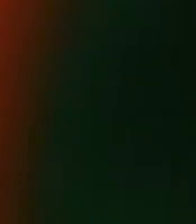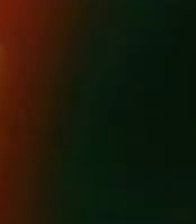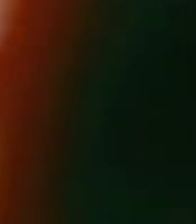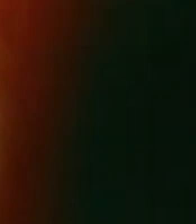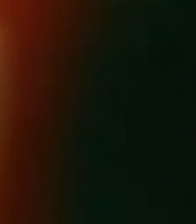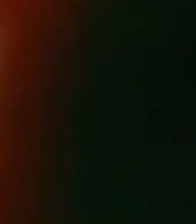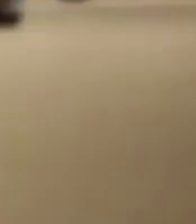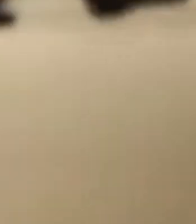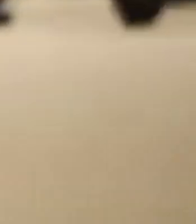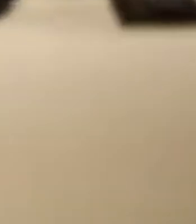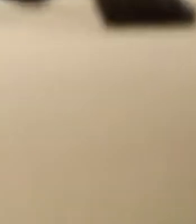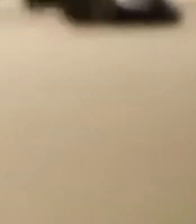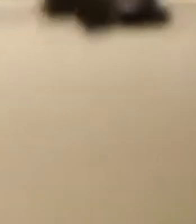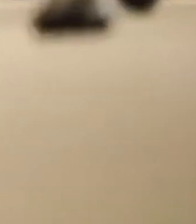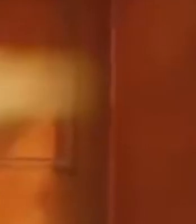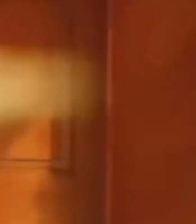कि अ